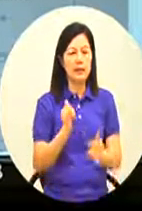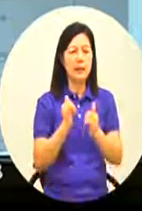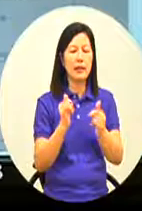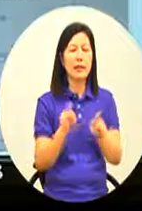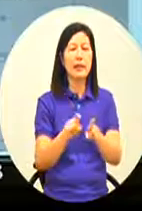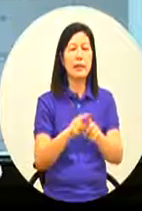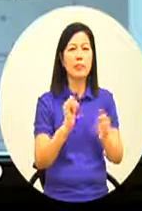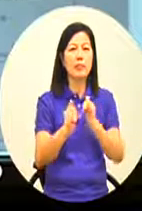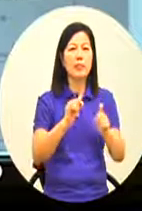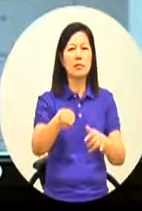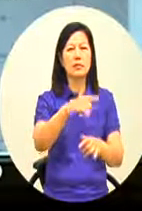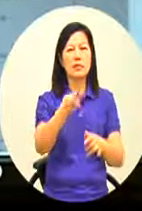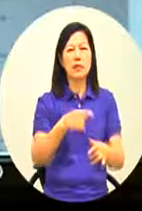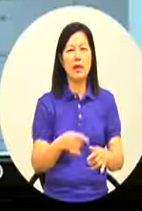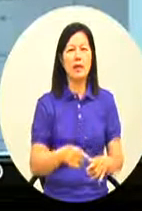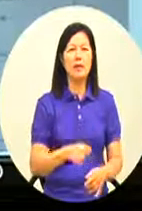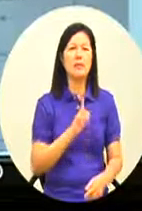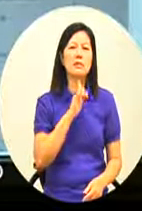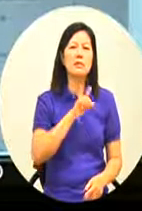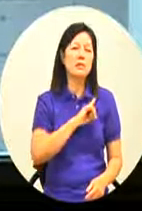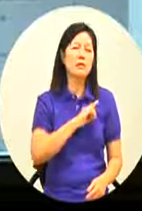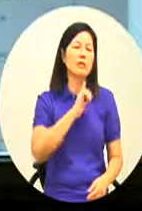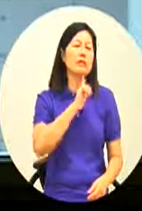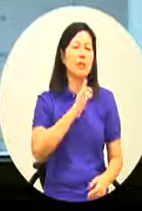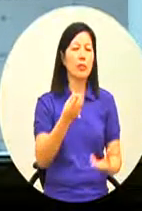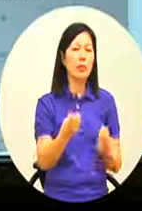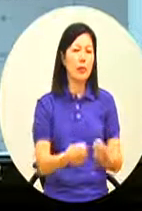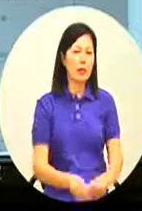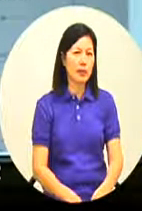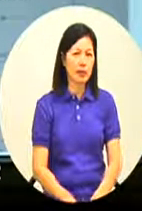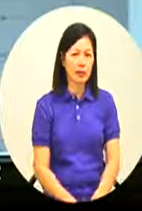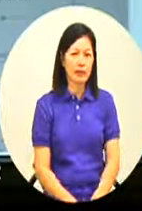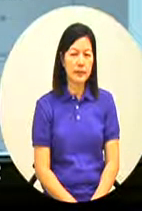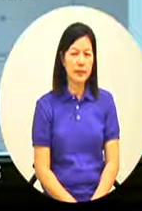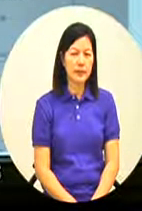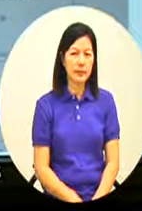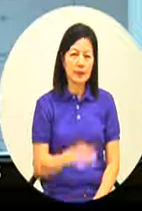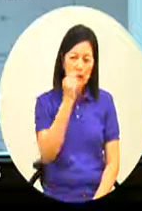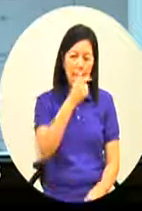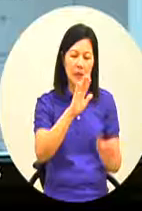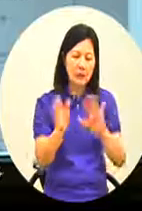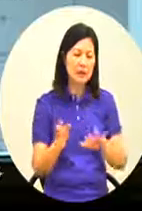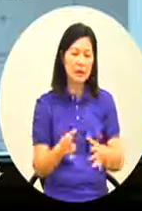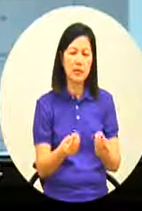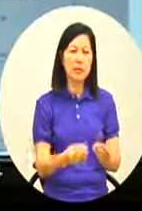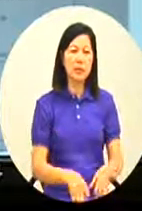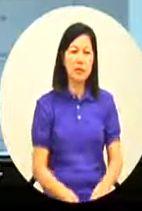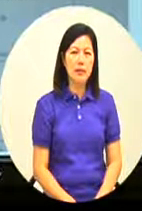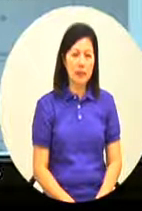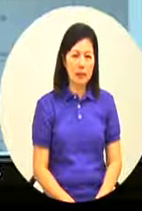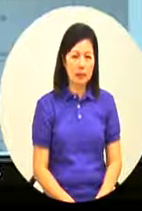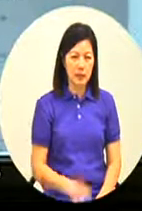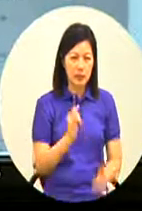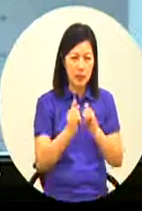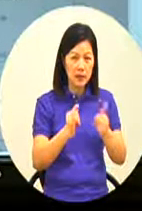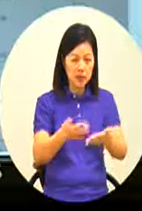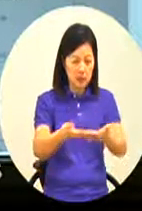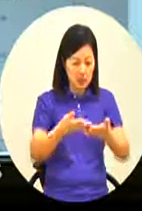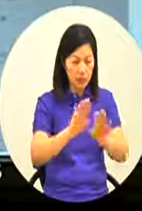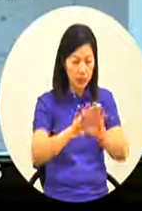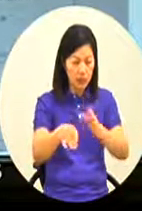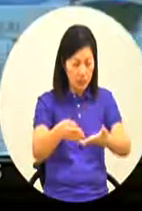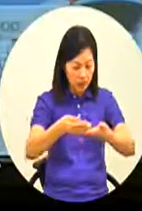已，他也不是什么比较特别的，就是说哦，他什么样的特别的状况。所以很多的民众收到这次收到地